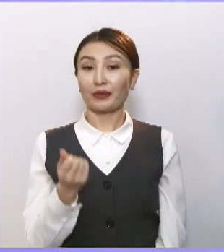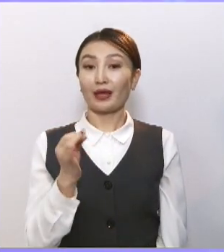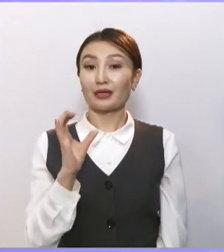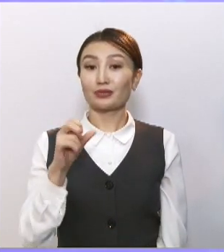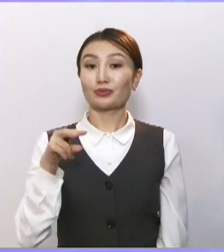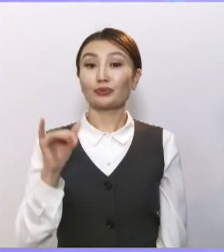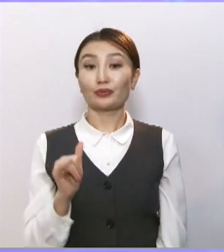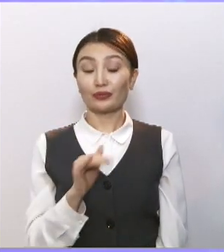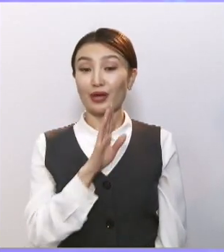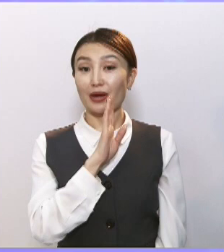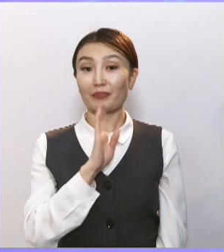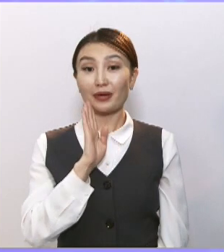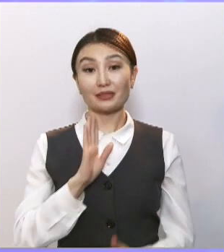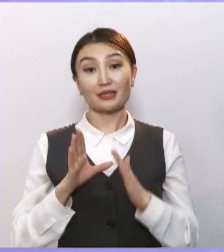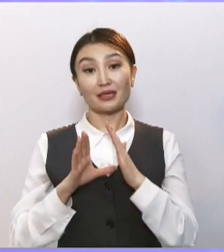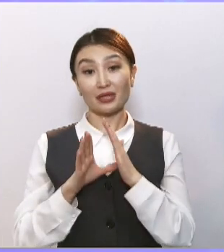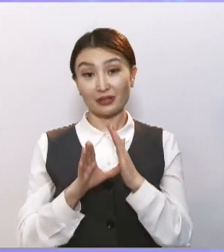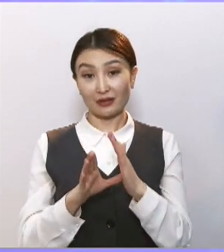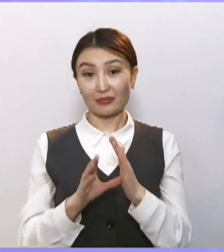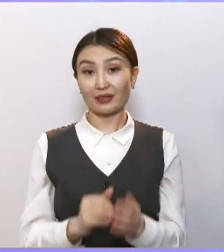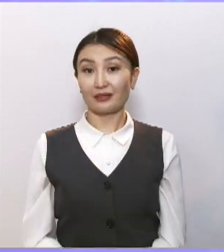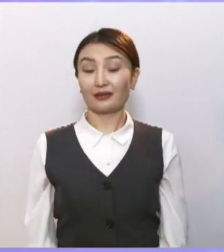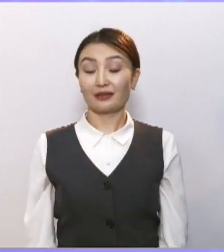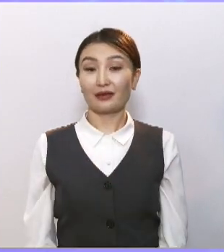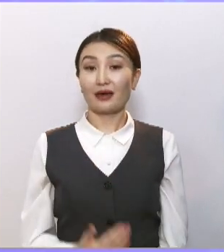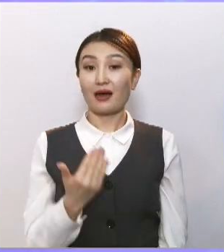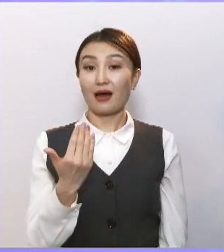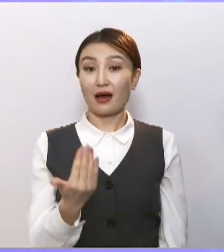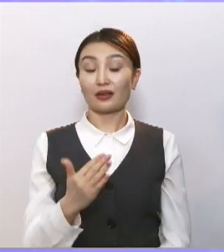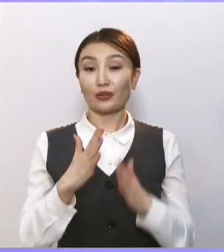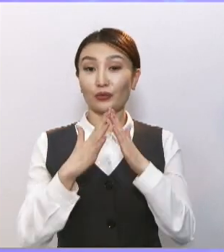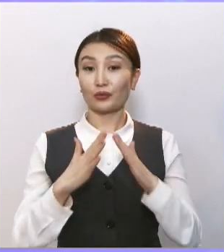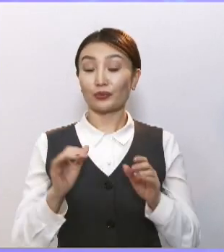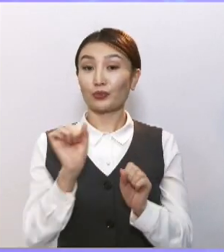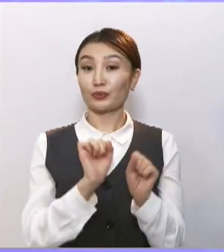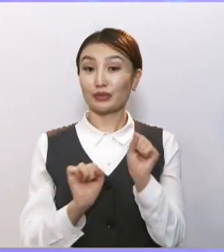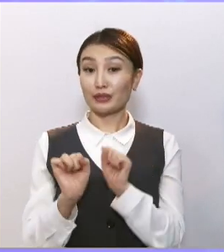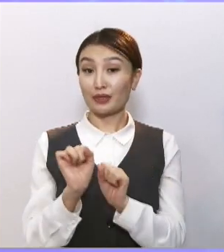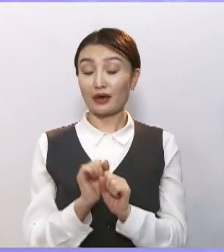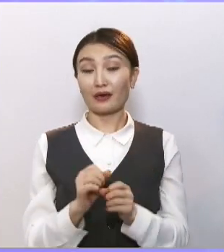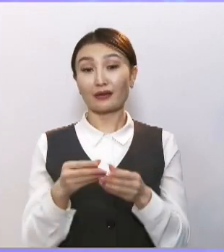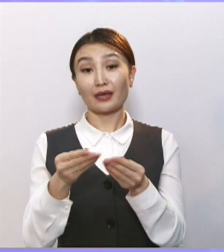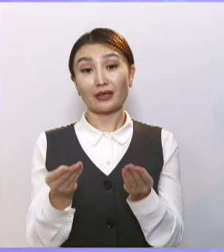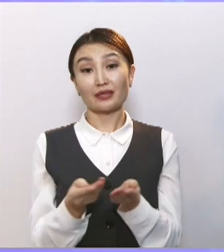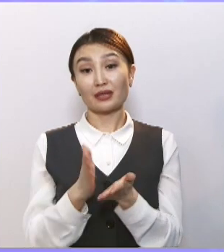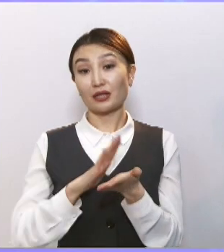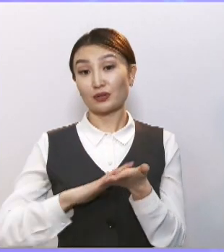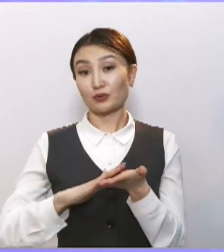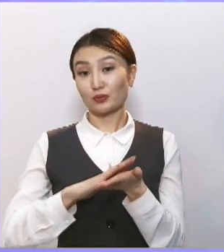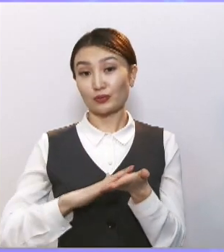Айсулуу апасына жардам берет. Ал үйдү жыйнайт, идиш